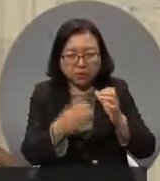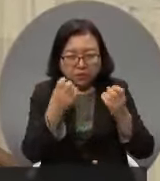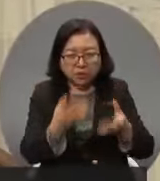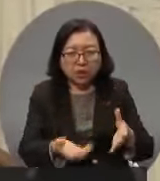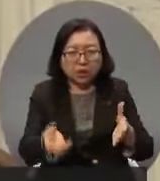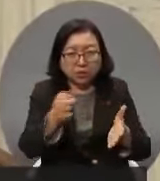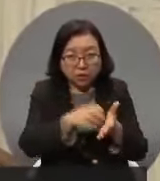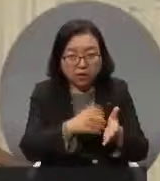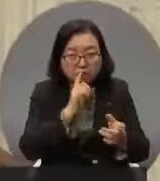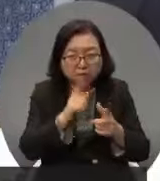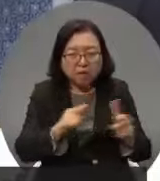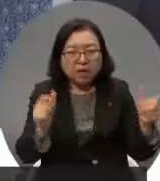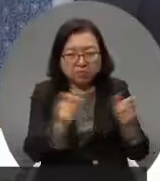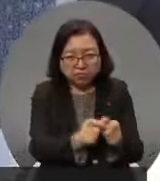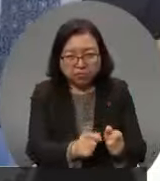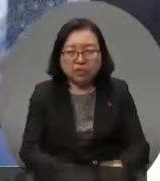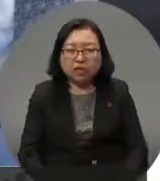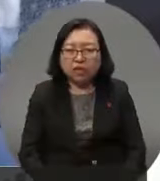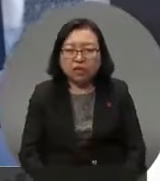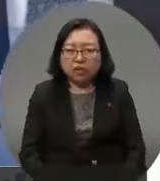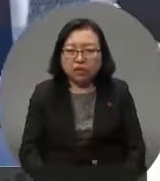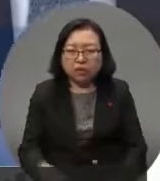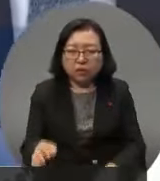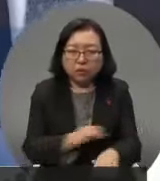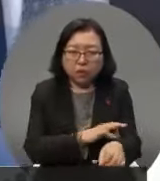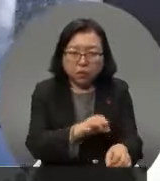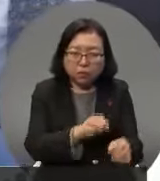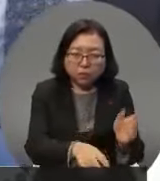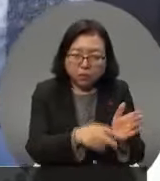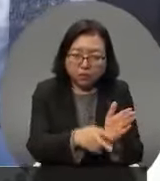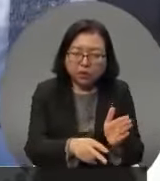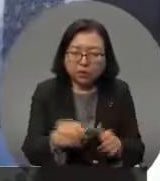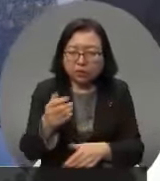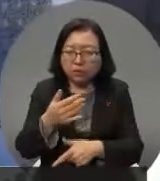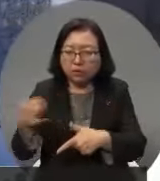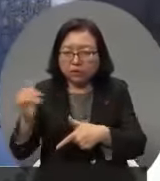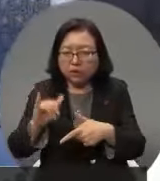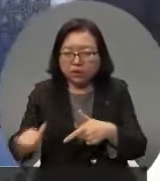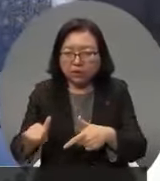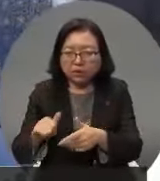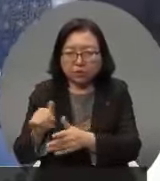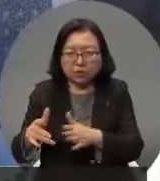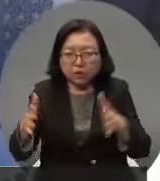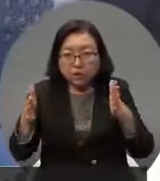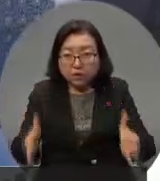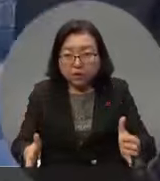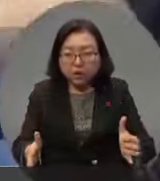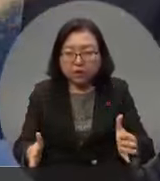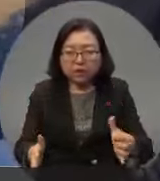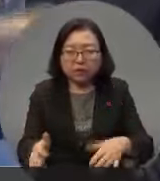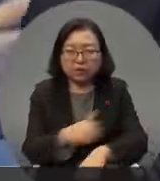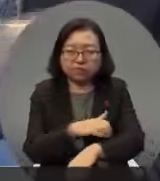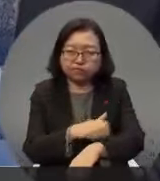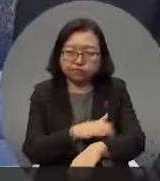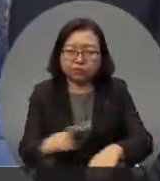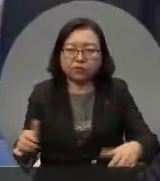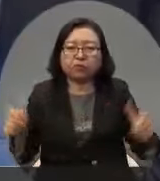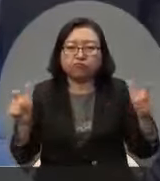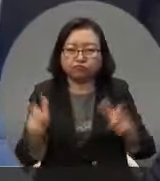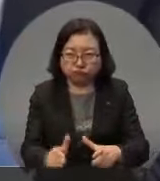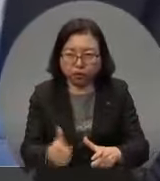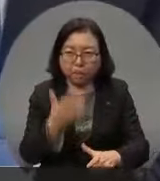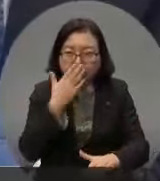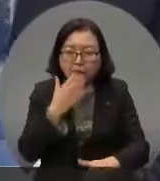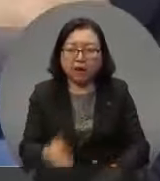수 있습니다 오송역과서 세종 간의 그런 교통의 불편이 획기적으로 줄어들고 여러 가지 문제를 해결하기